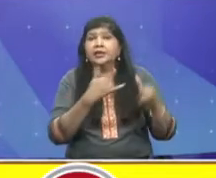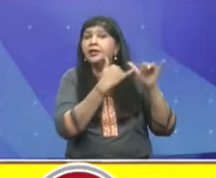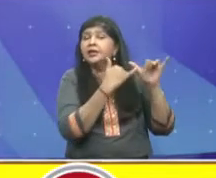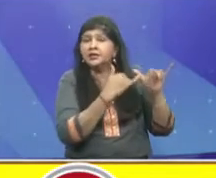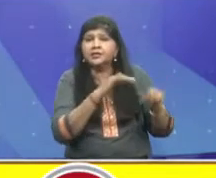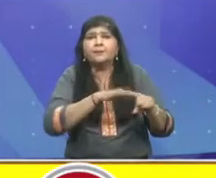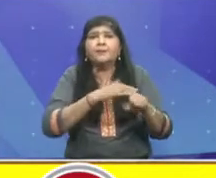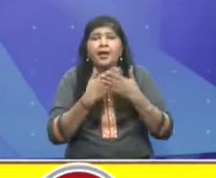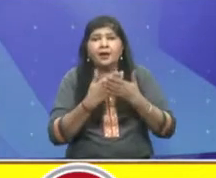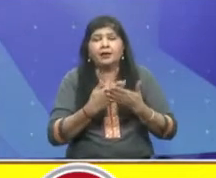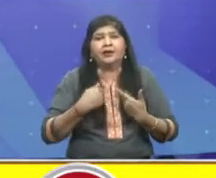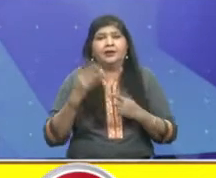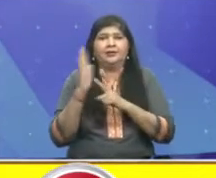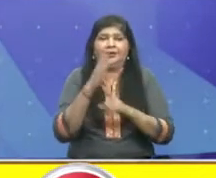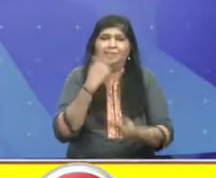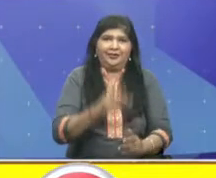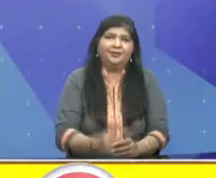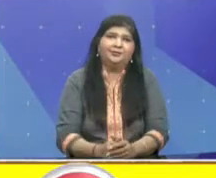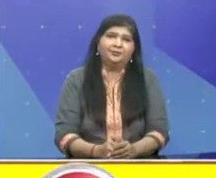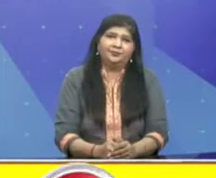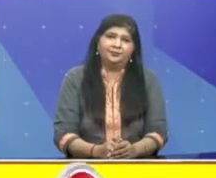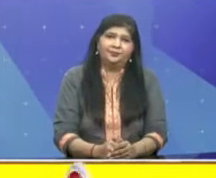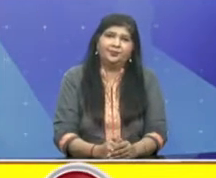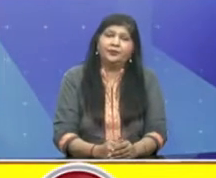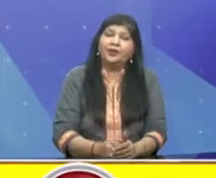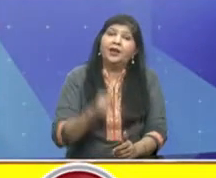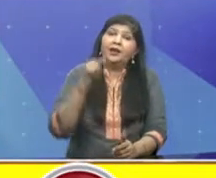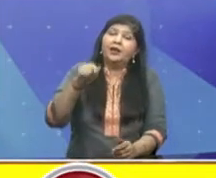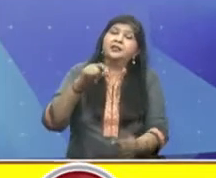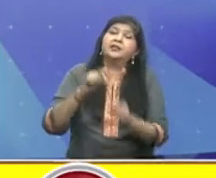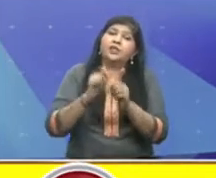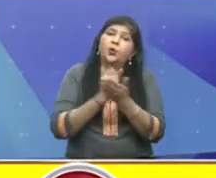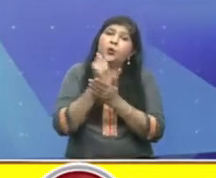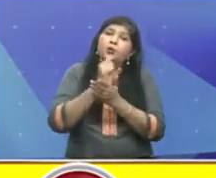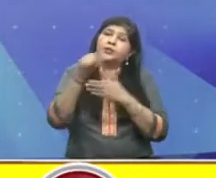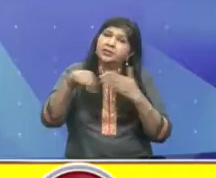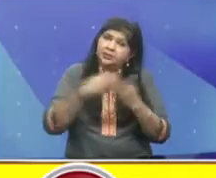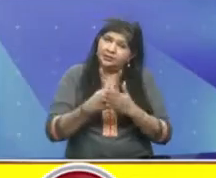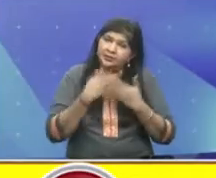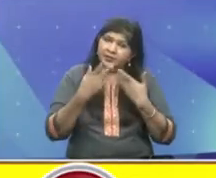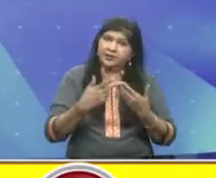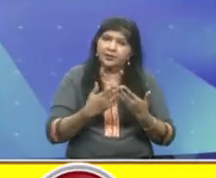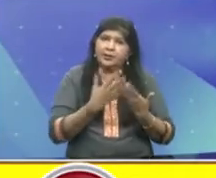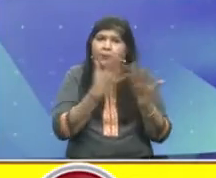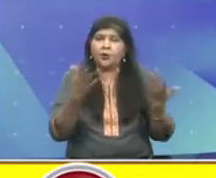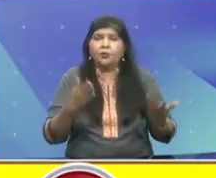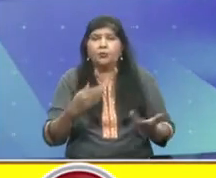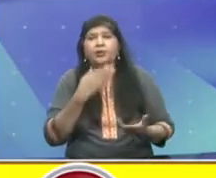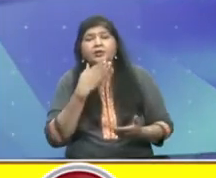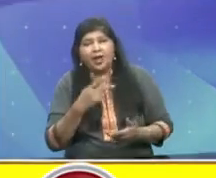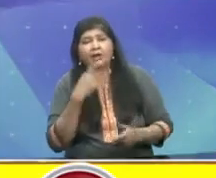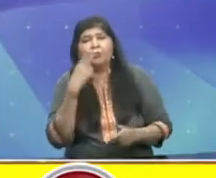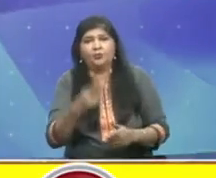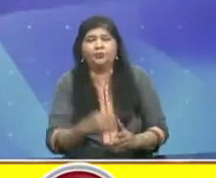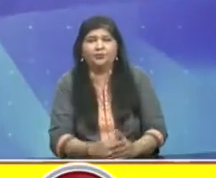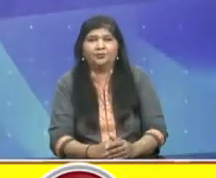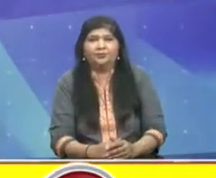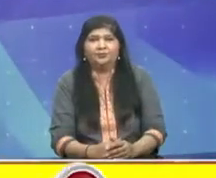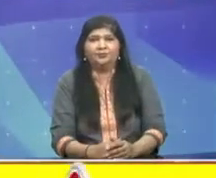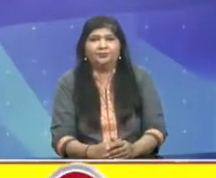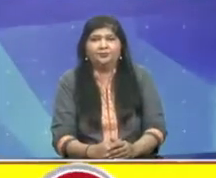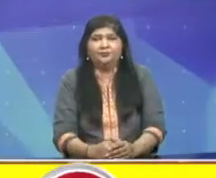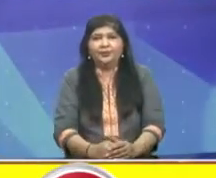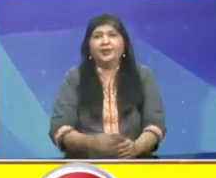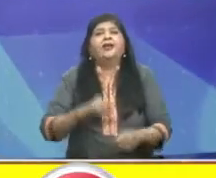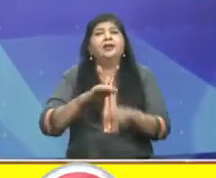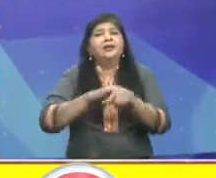भक्ति की शक्ति का दर्शन कराता है। मैं उन्हें इस प्रयास के लिए बहुत बहुत शुभकामनाएं देता हूं। मेरे